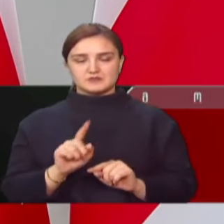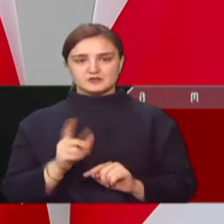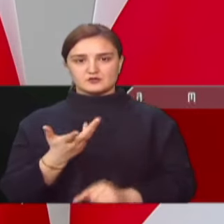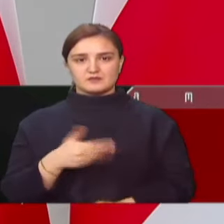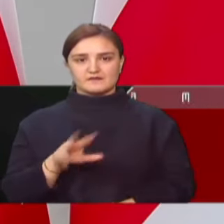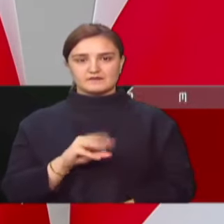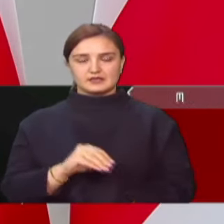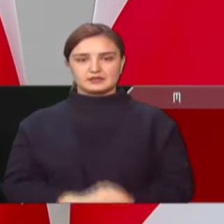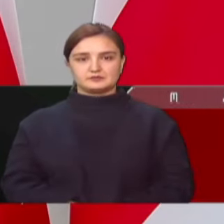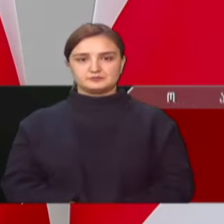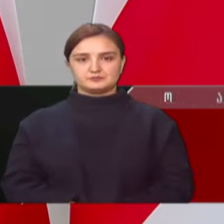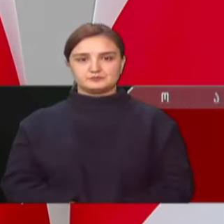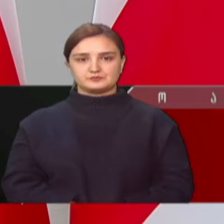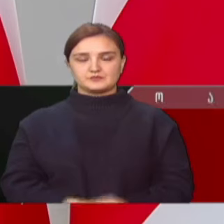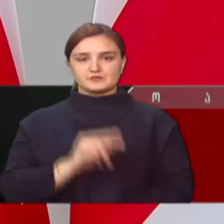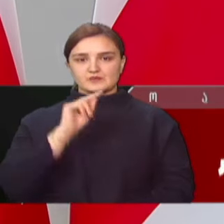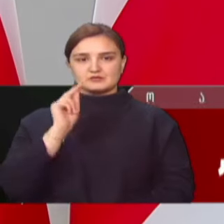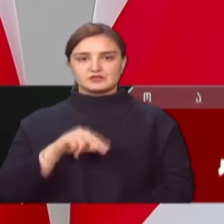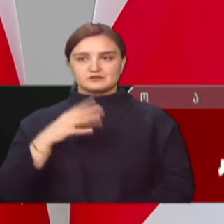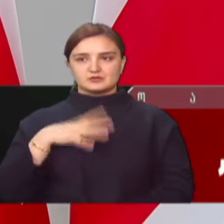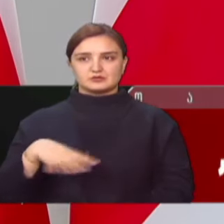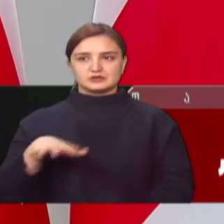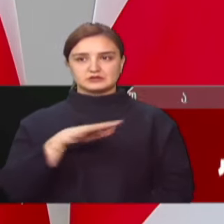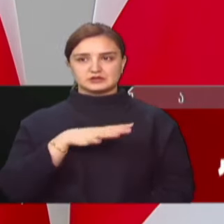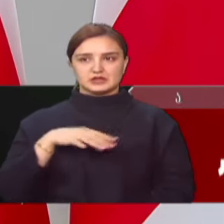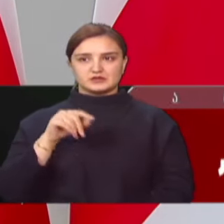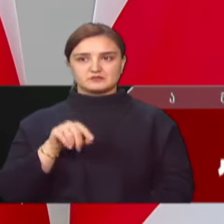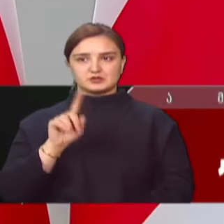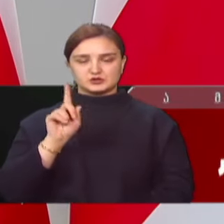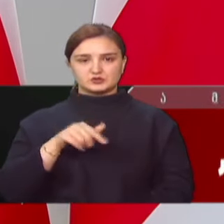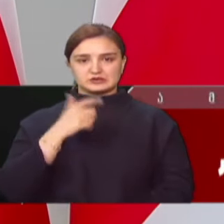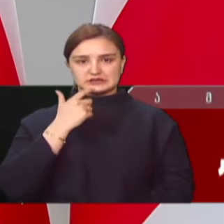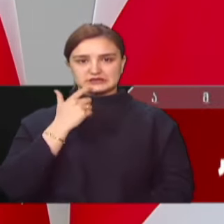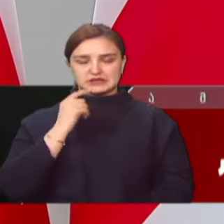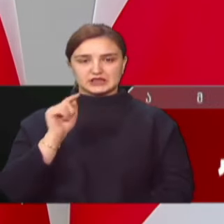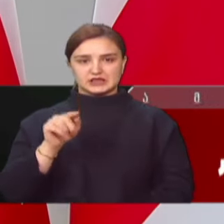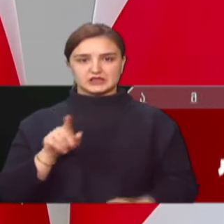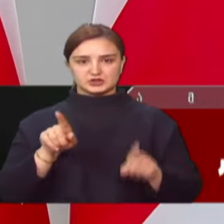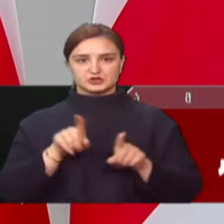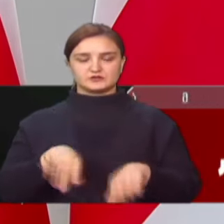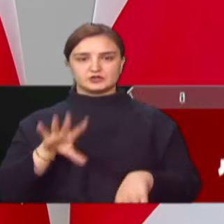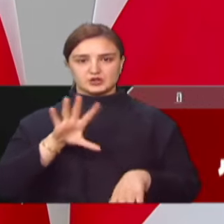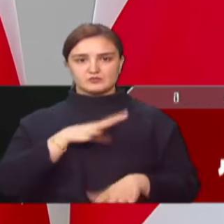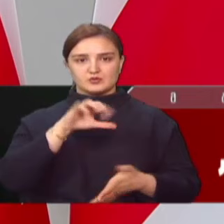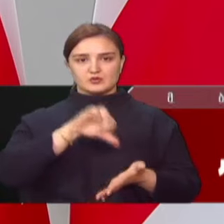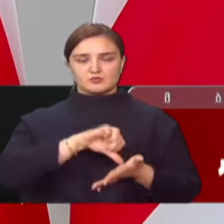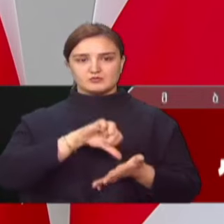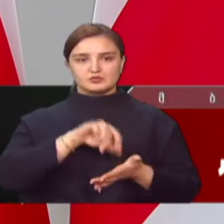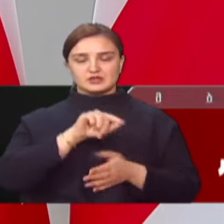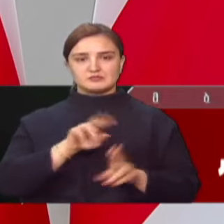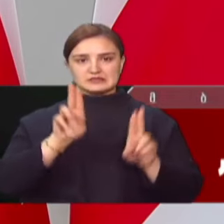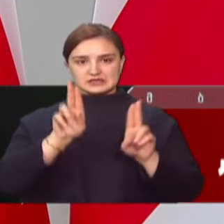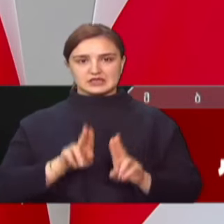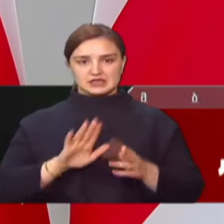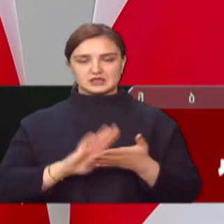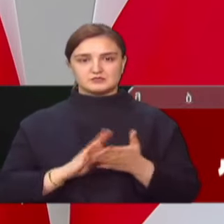ყველა მსჯავრდებული საქართველოში, მათ შორის მიხეილ სააკაშვილიც, იმყოფებოდა იმ სტანდარტების